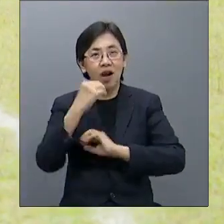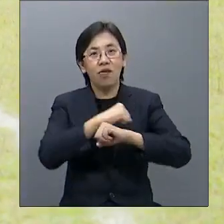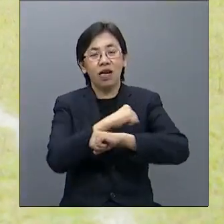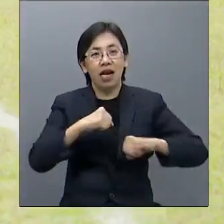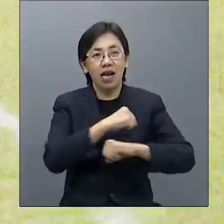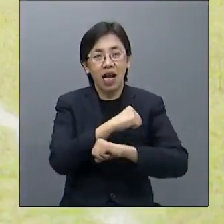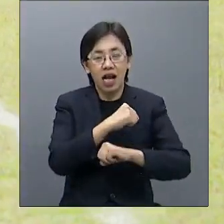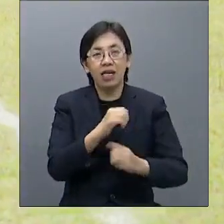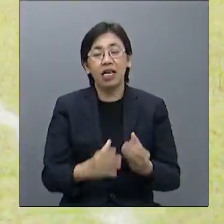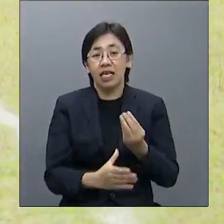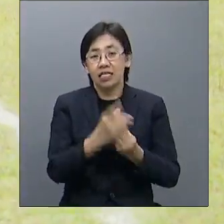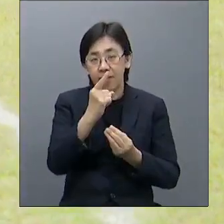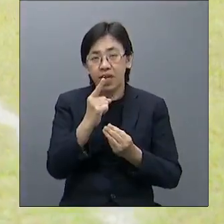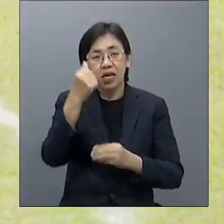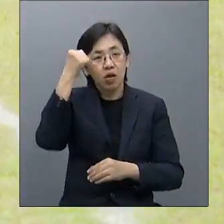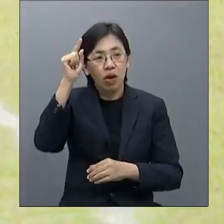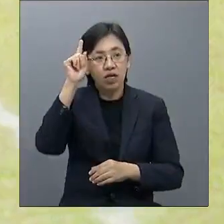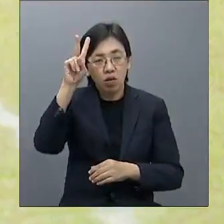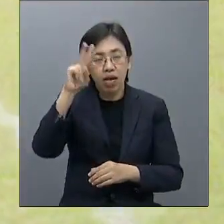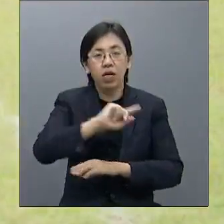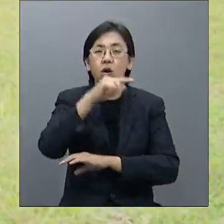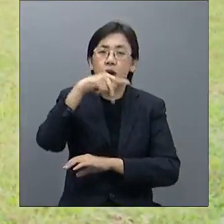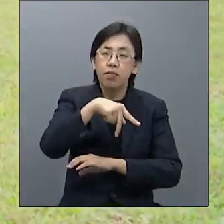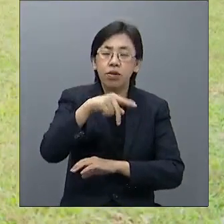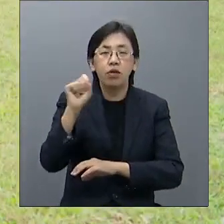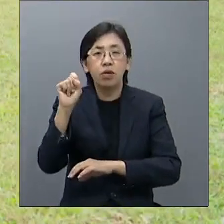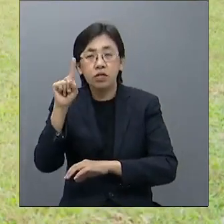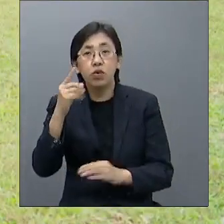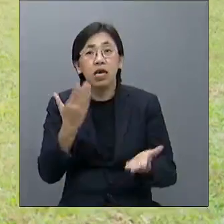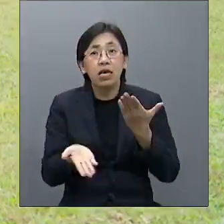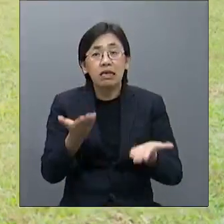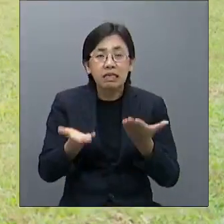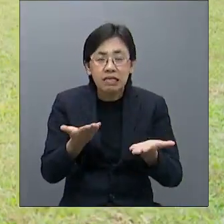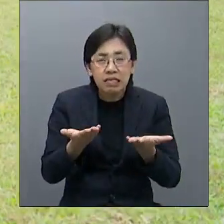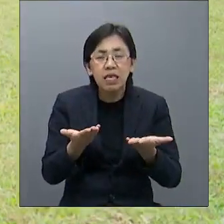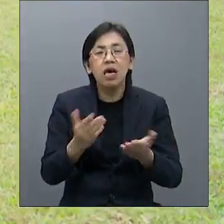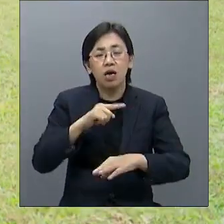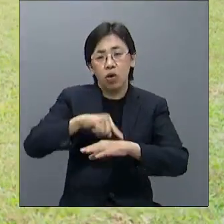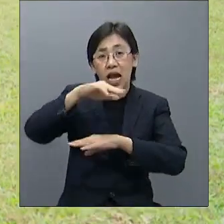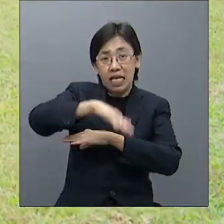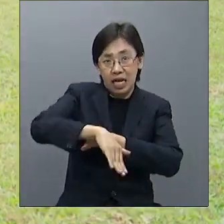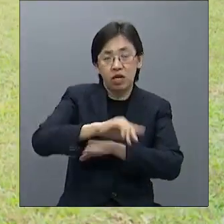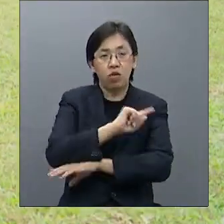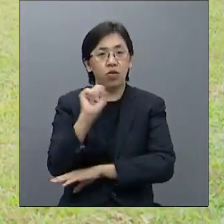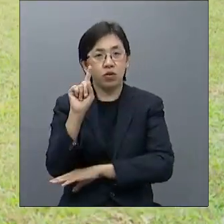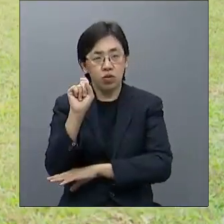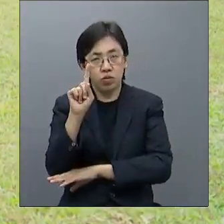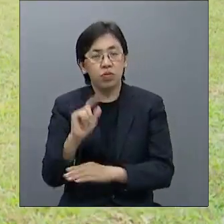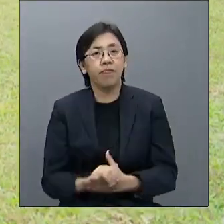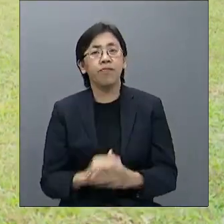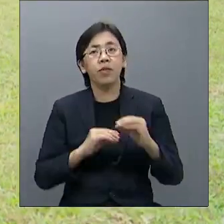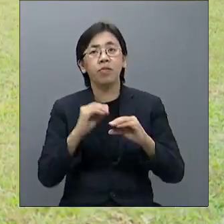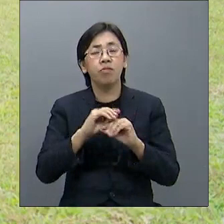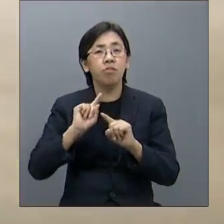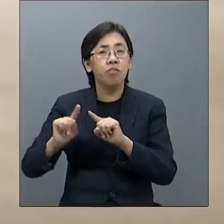สัปดาห์ละ 1-2 วันวันพุธวันศุกร์หรือถ้ามีเวลาก็จะเป็นเย็นวันศุกร์นะคะซึ่งโครงการต่างๆนะคะ